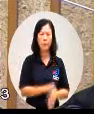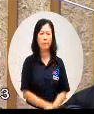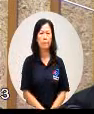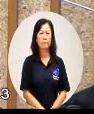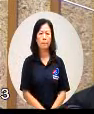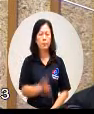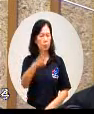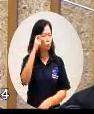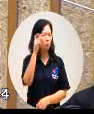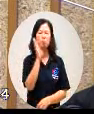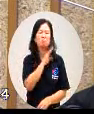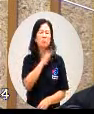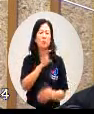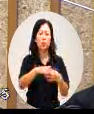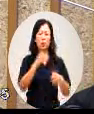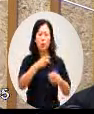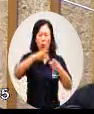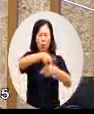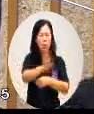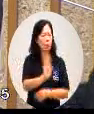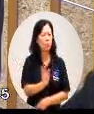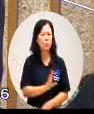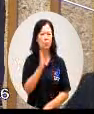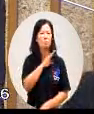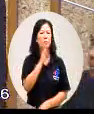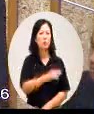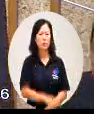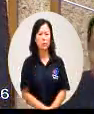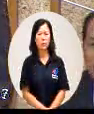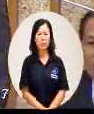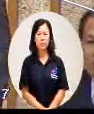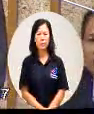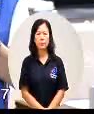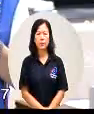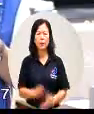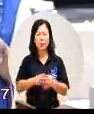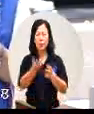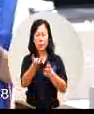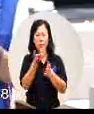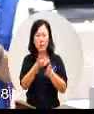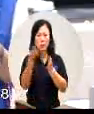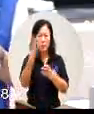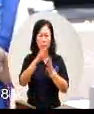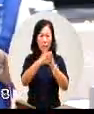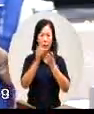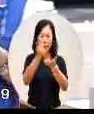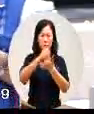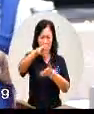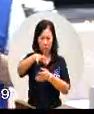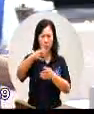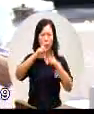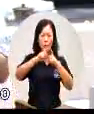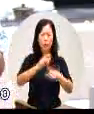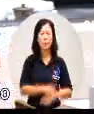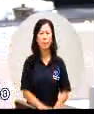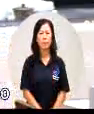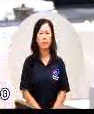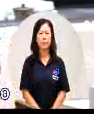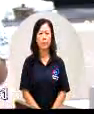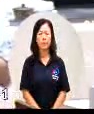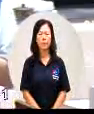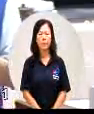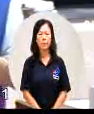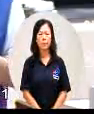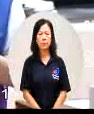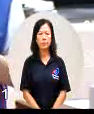用啦，看跨过铁路桥，不用跨过铁路桥，不然行了，我看 请，我们请新工处 长，请处长答复好了 哈。啊，新工处